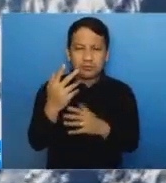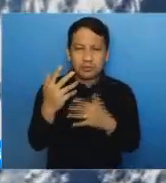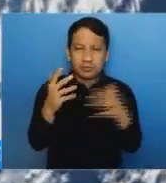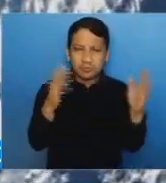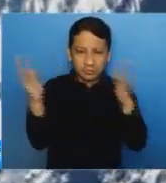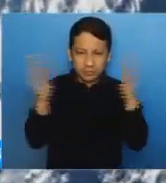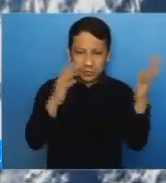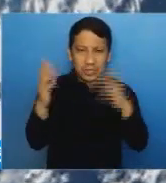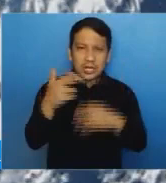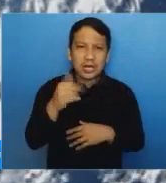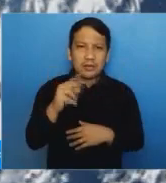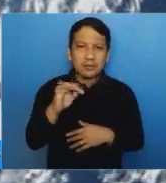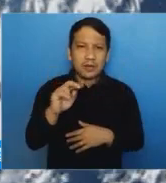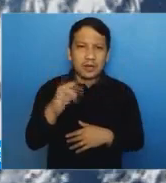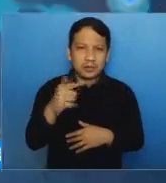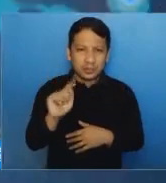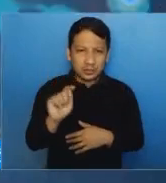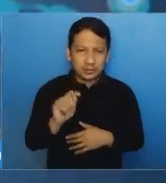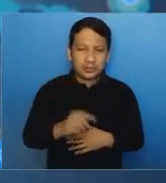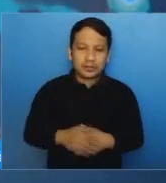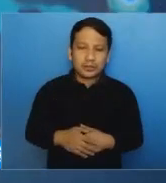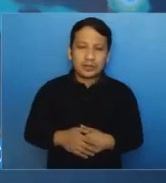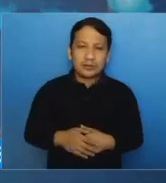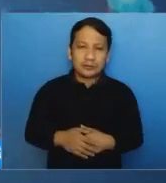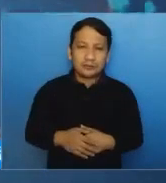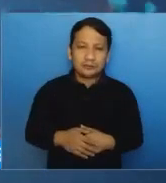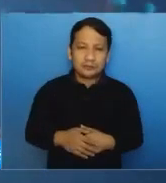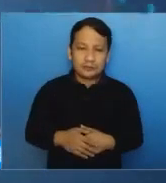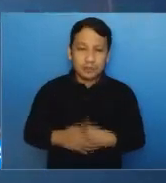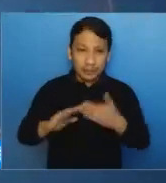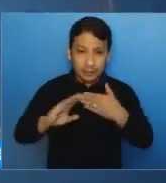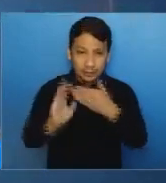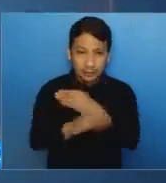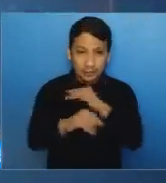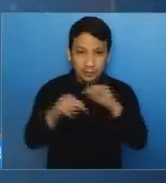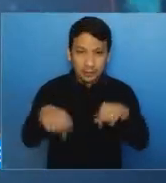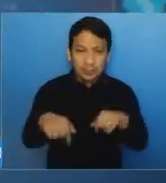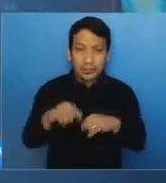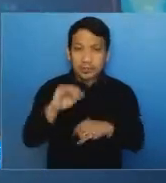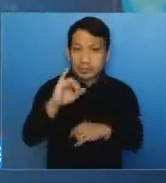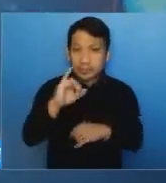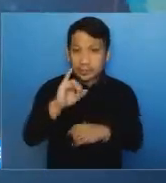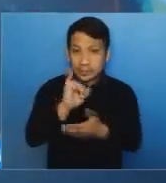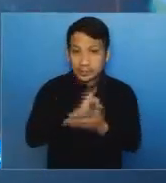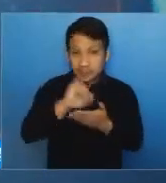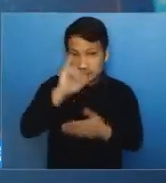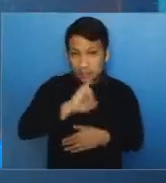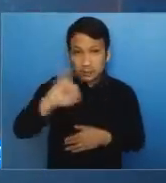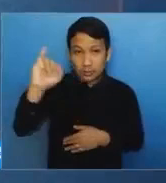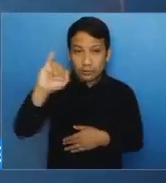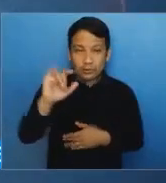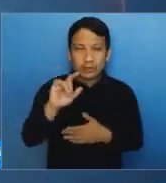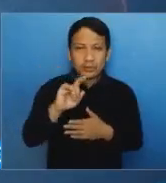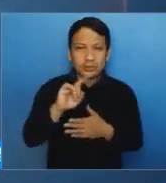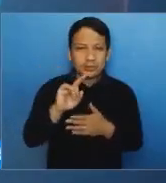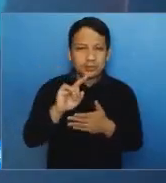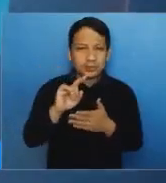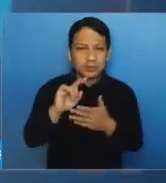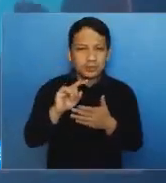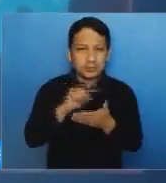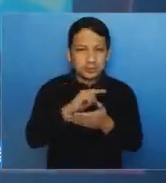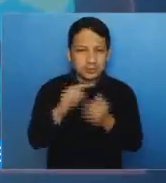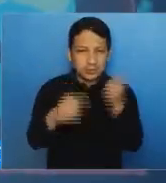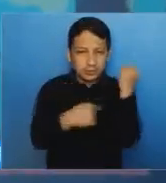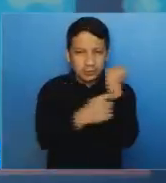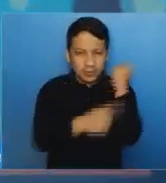habagat. Ito naman ang nagbabadyang magpaulan sa Ilocos Region, Zambales, Bataan, Occidental Mindoro at sa